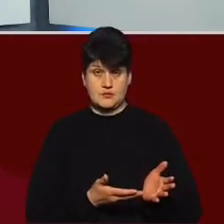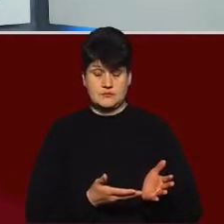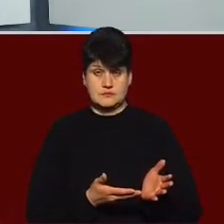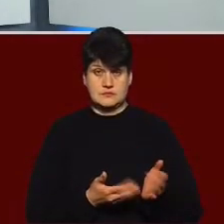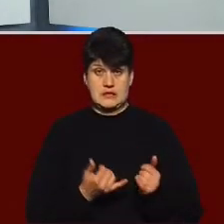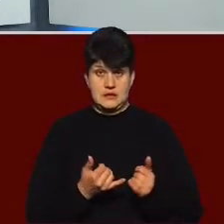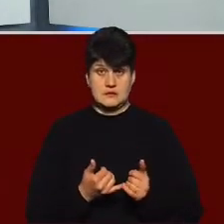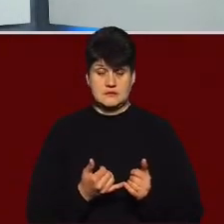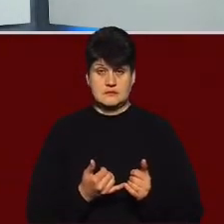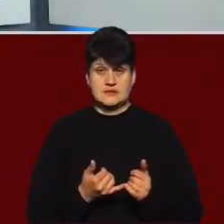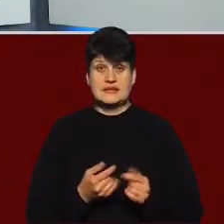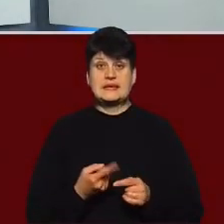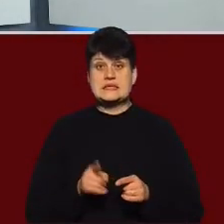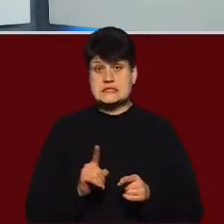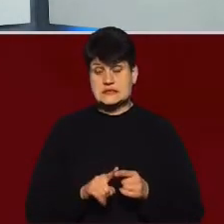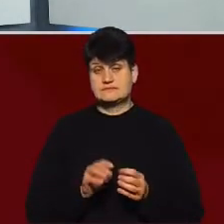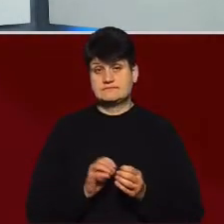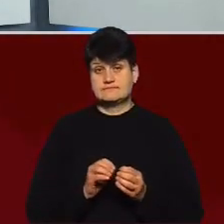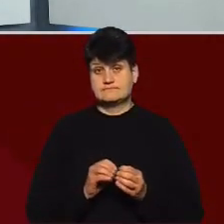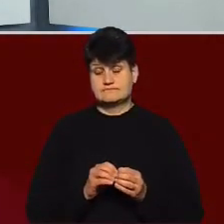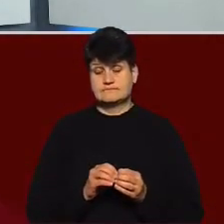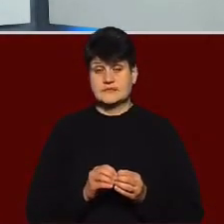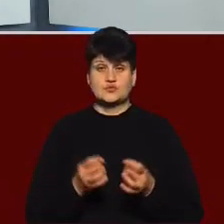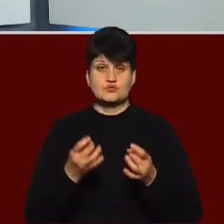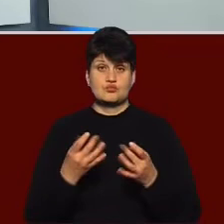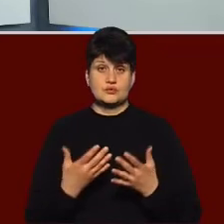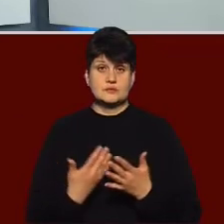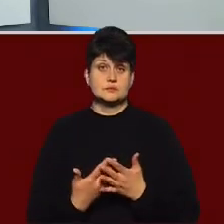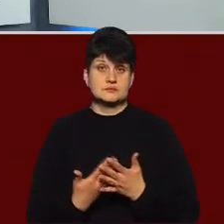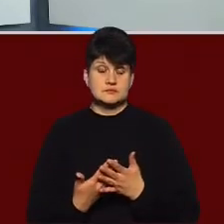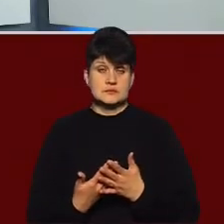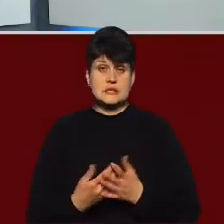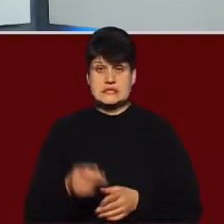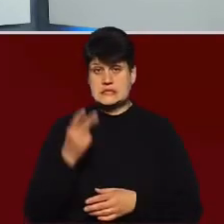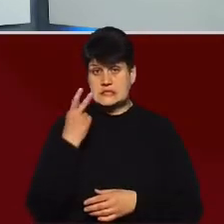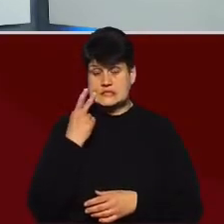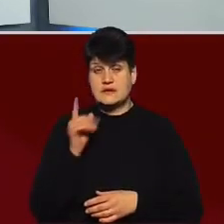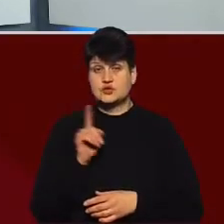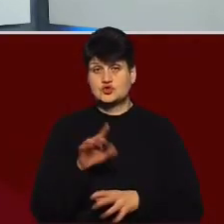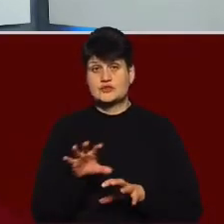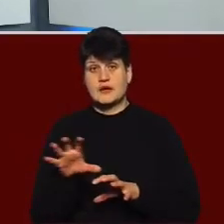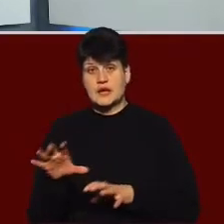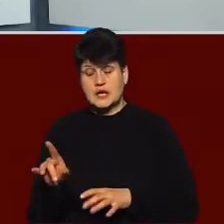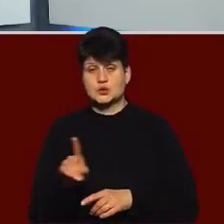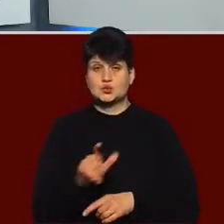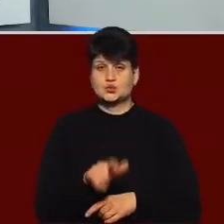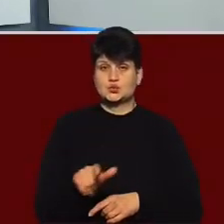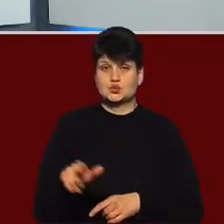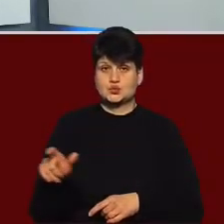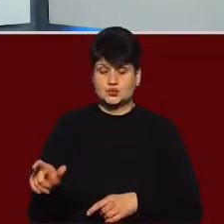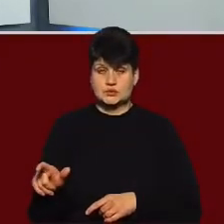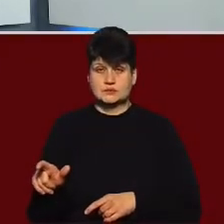Це стабільна, якщо спростити цю модель, то завжди що тварини, що люди вкладаються